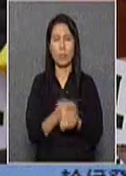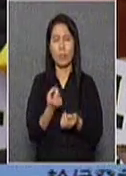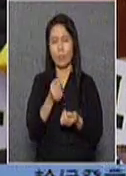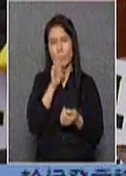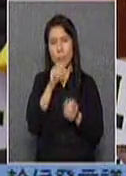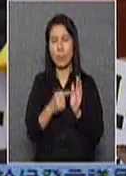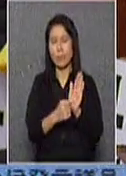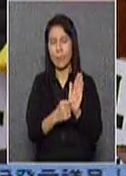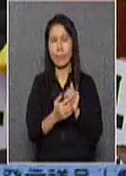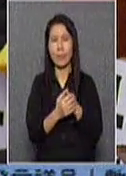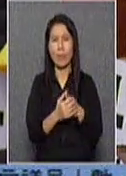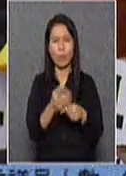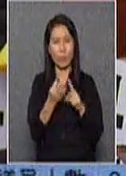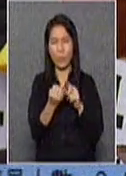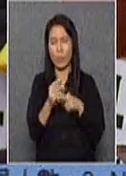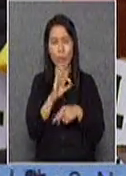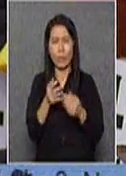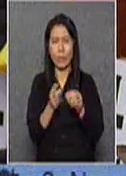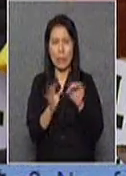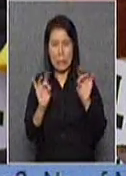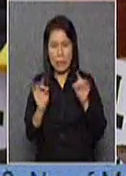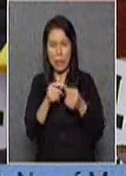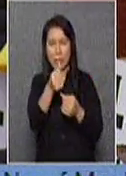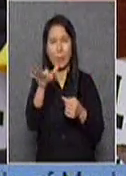我唔逐項講啦，主席，我有成10多頁紙嘅，淨係發展局，